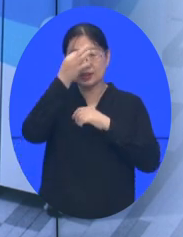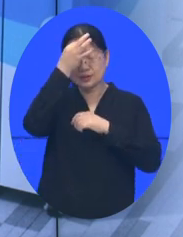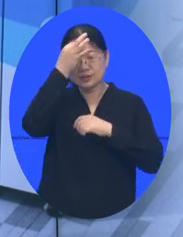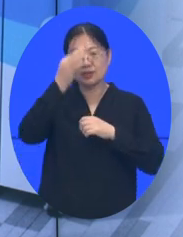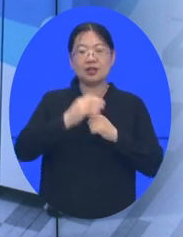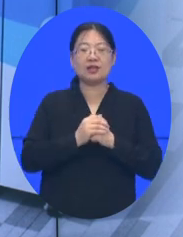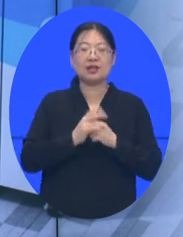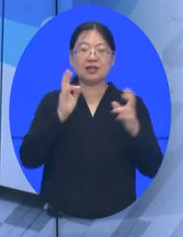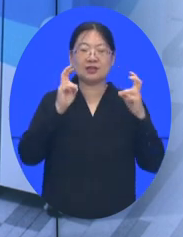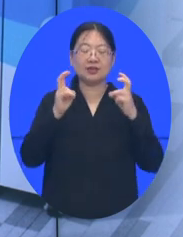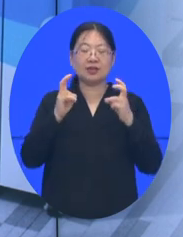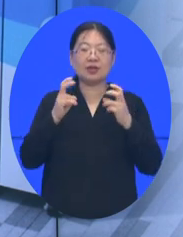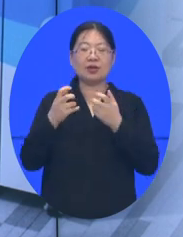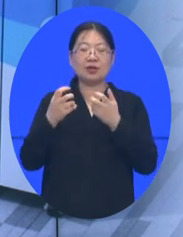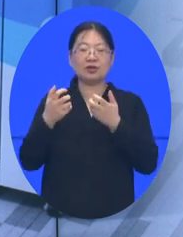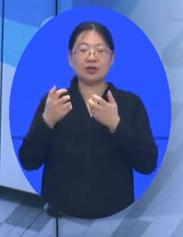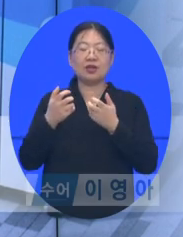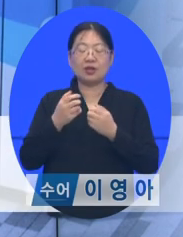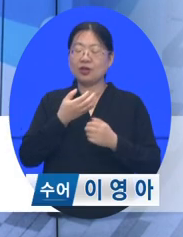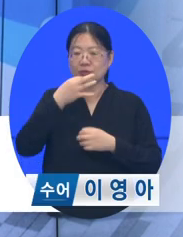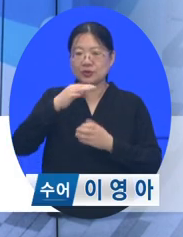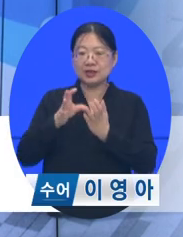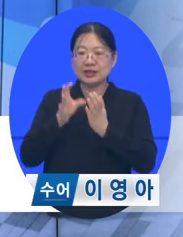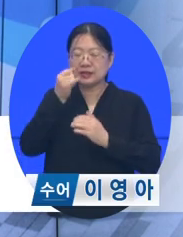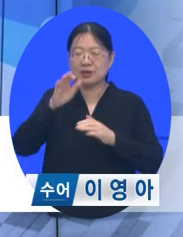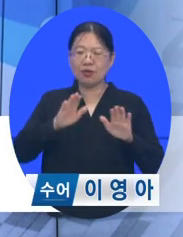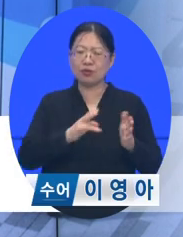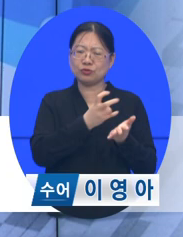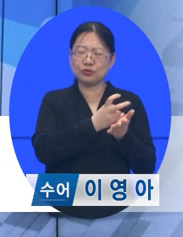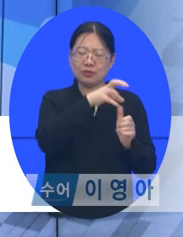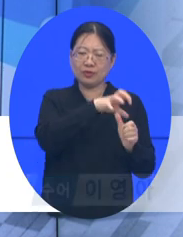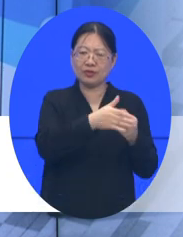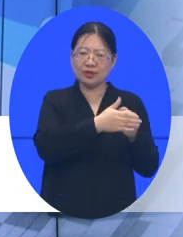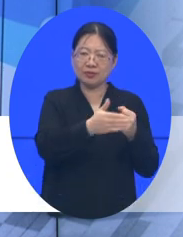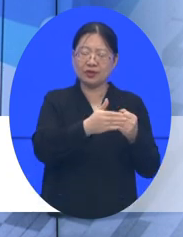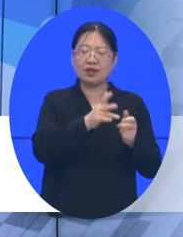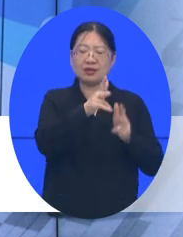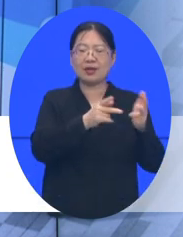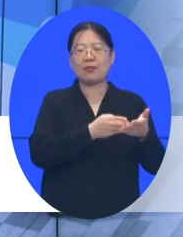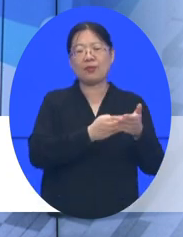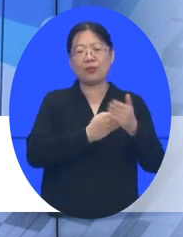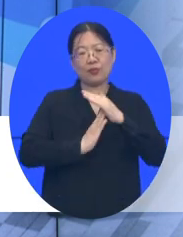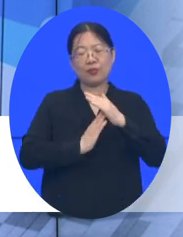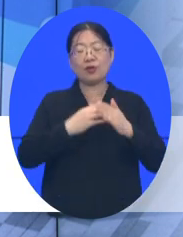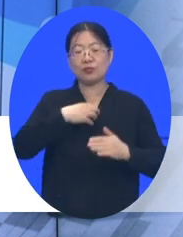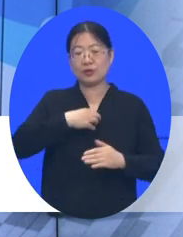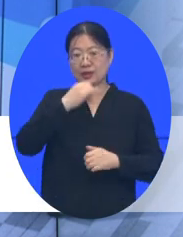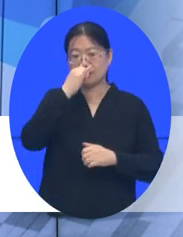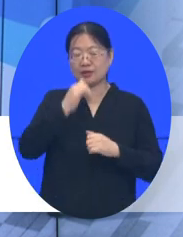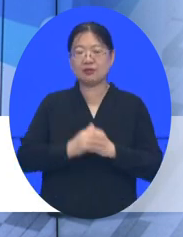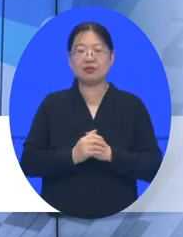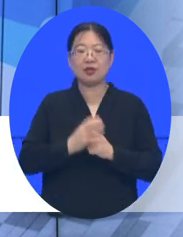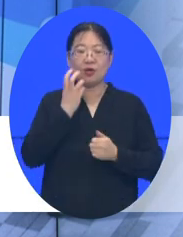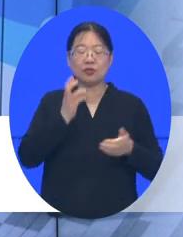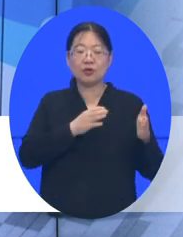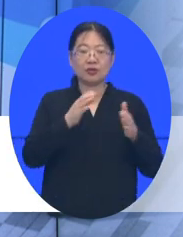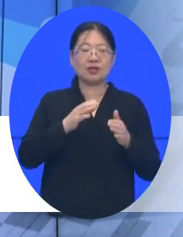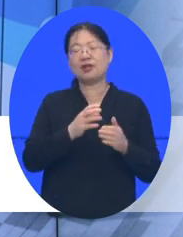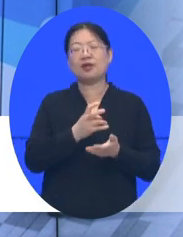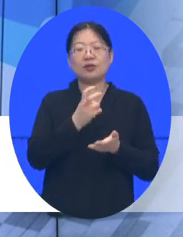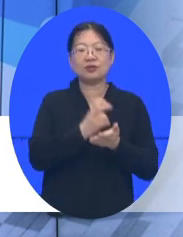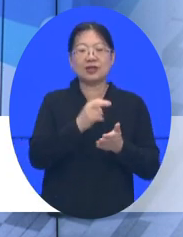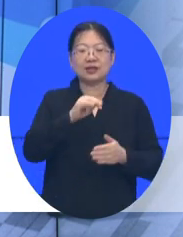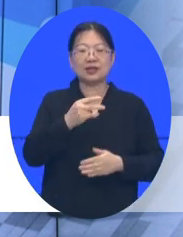새로운 기술은 기업의 무기가 되지만 때로는 현행 규제 탓에 사업이 자초되는 위험에 처해지기도 하는데요. 경기도가